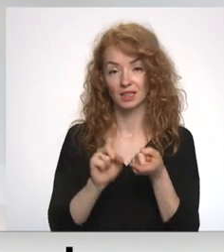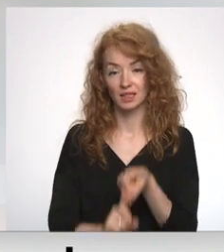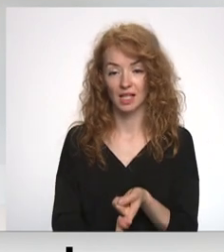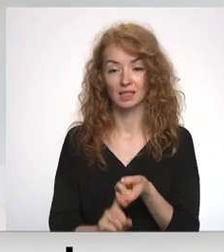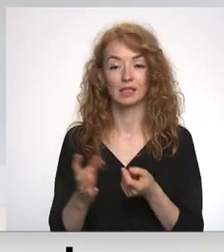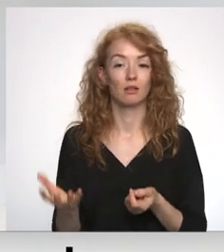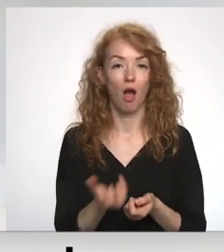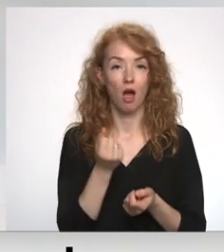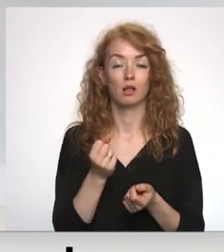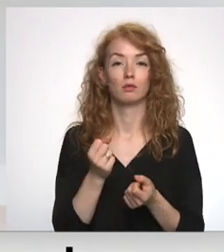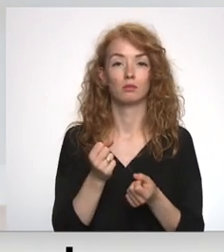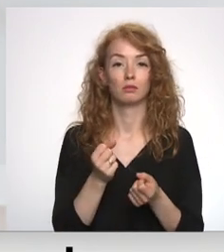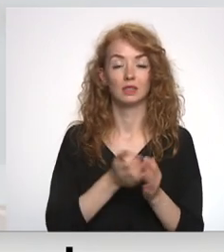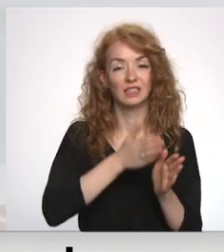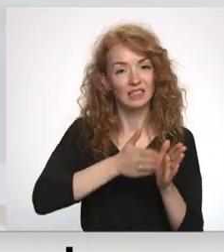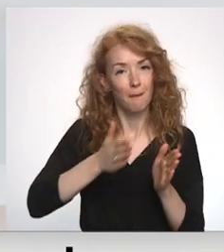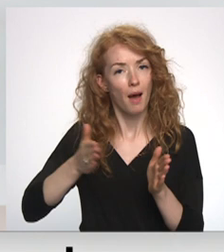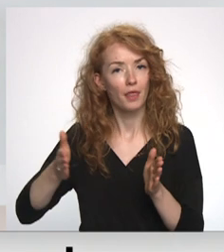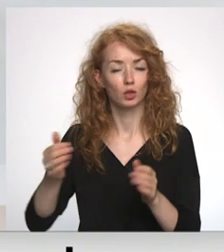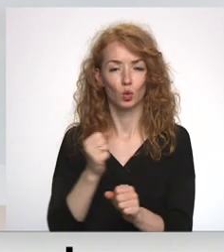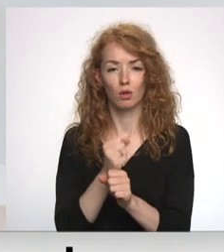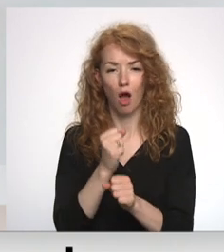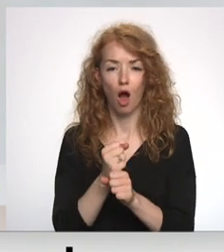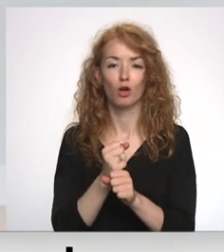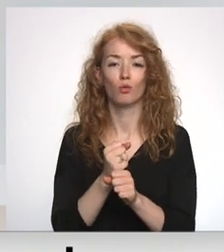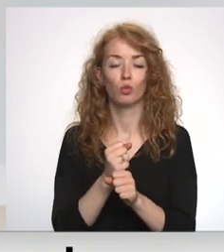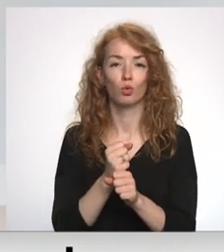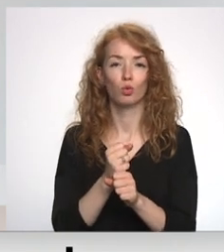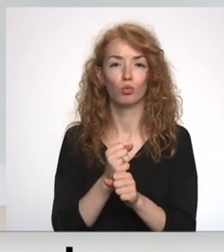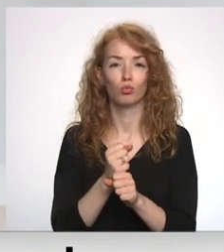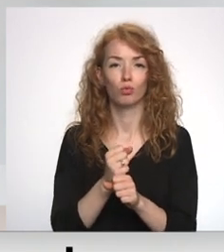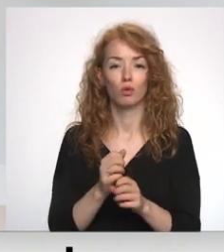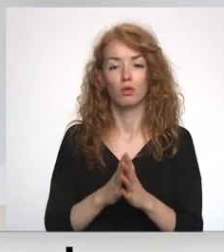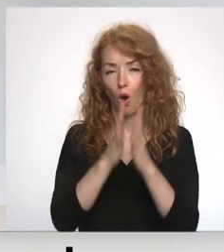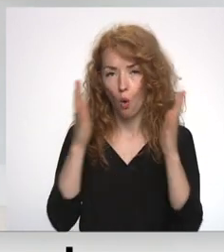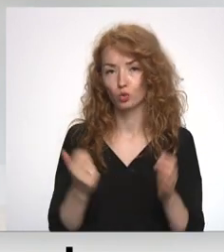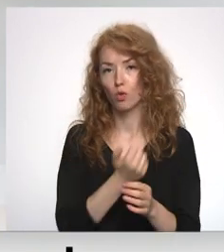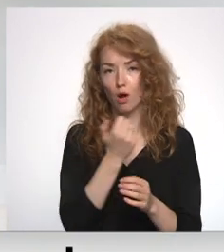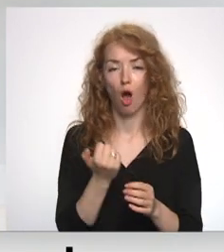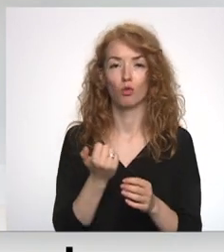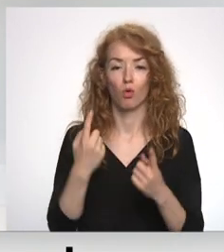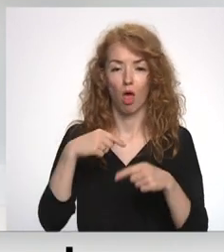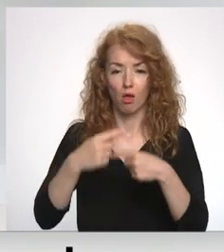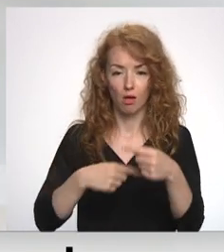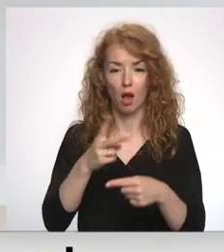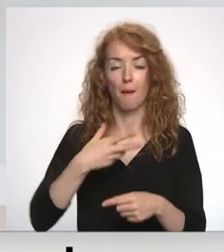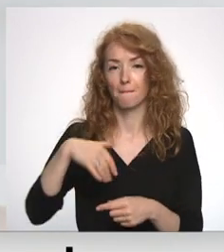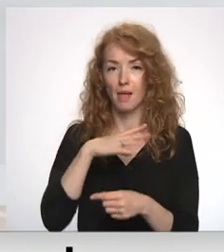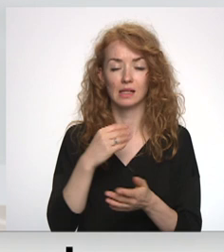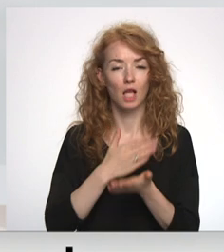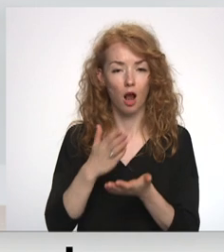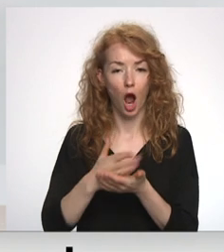ir saistīts ar tādu sistemātisku darbu un tieši virzību jau nu vairāk gadu garumā, ka mēs tomēr